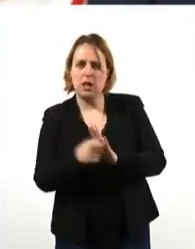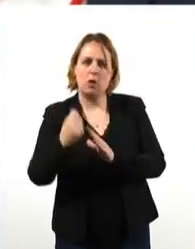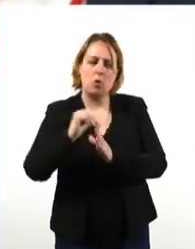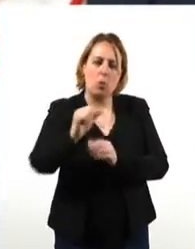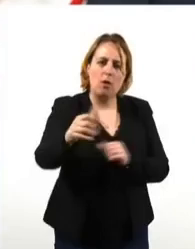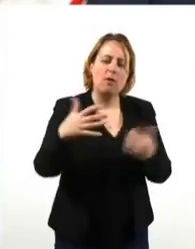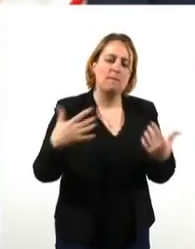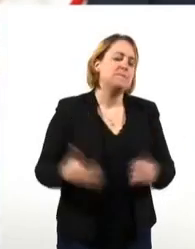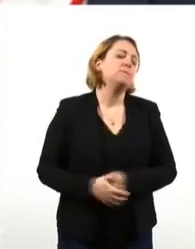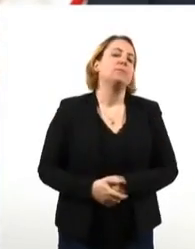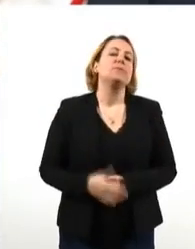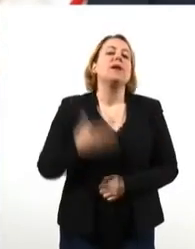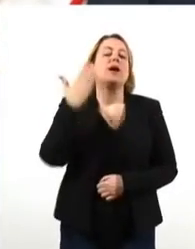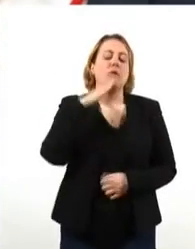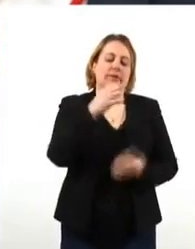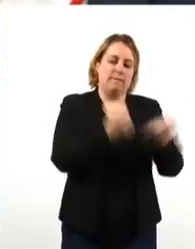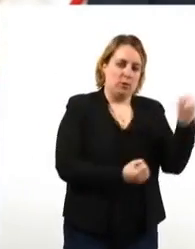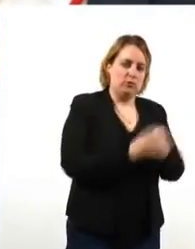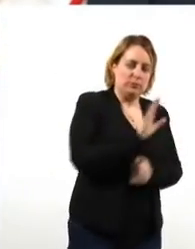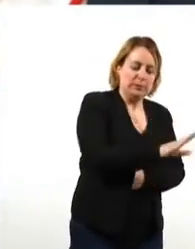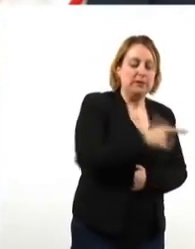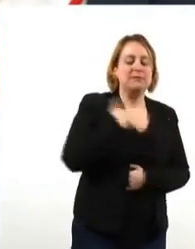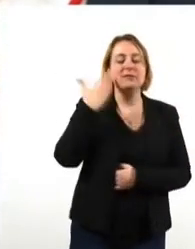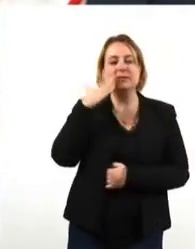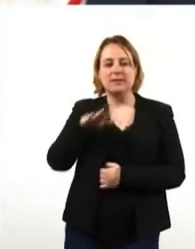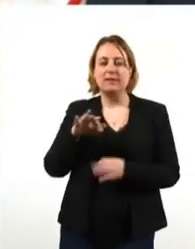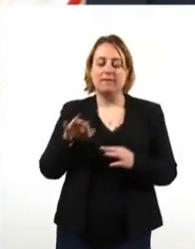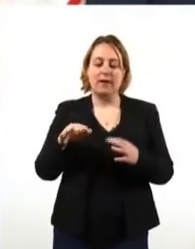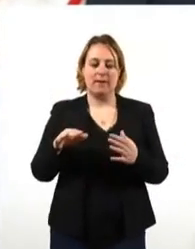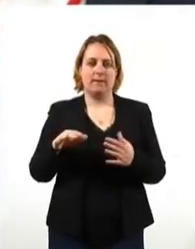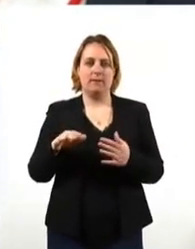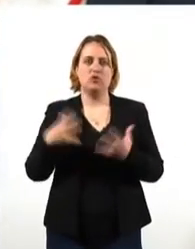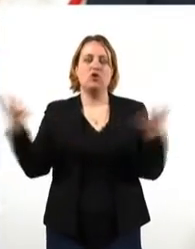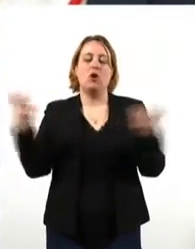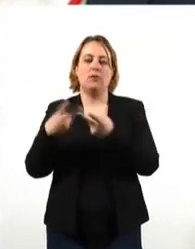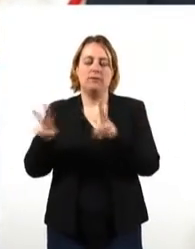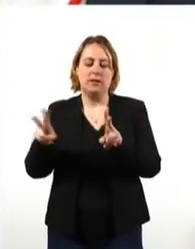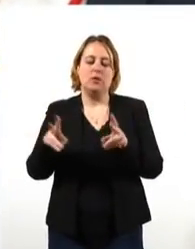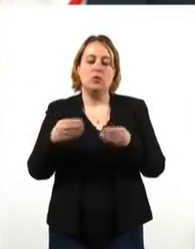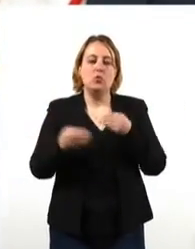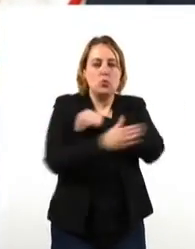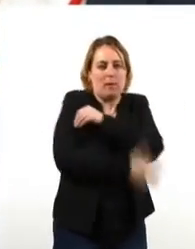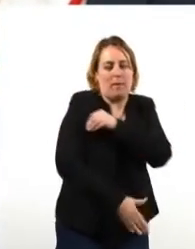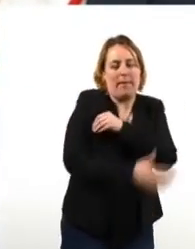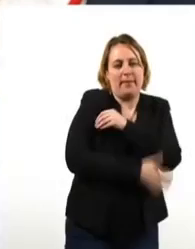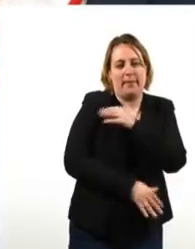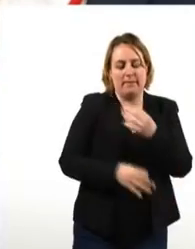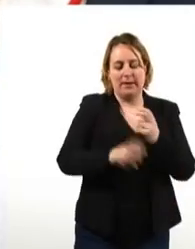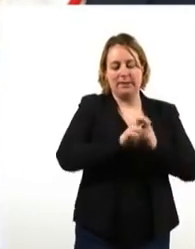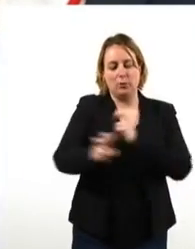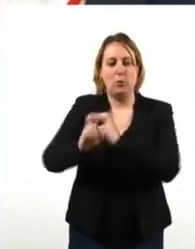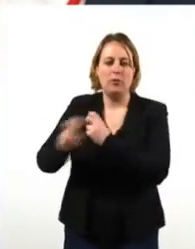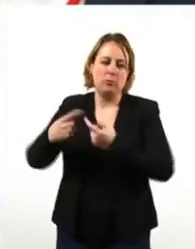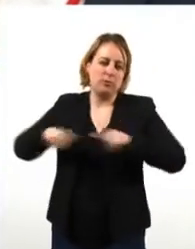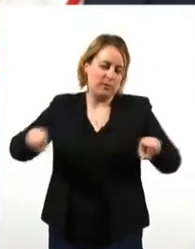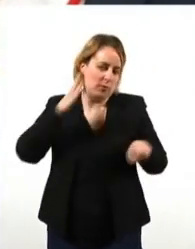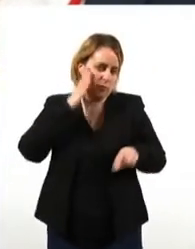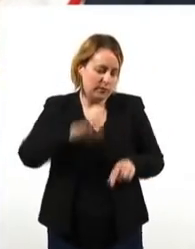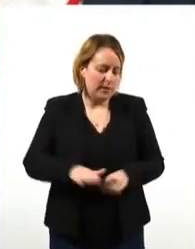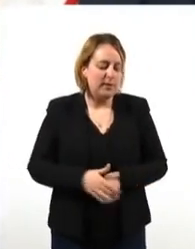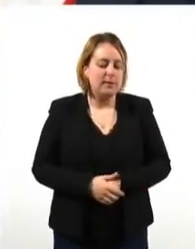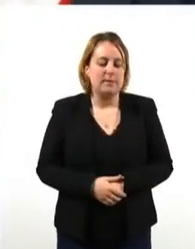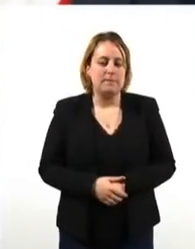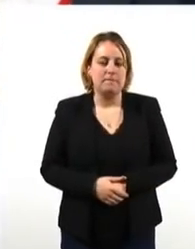raison, les modes de transport sont un peu différents entre le cœur d'une grande ville et une zone rurale ou un village où on n'aura